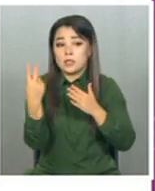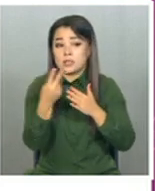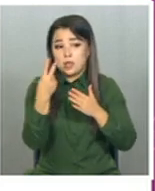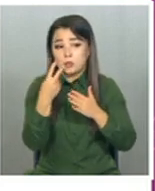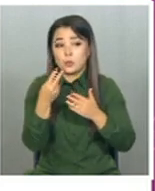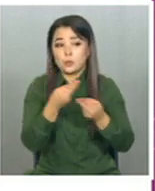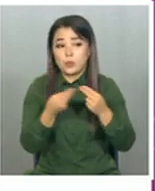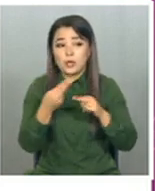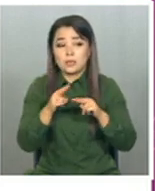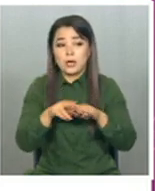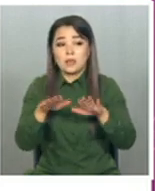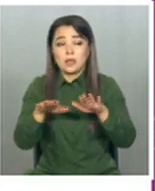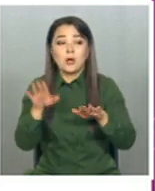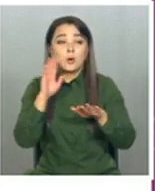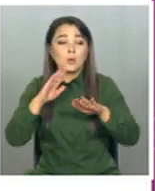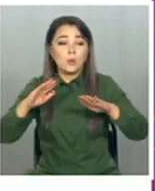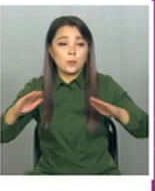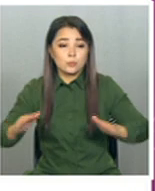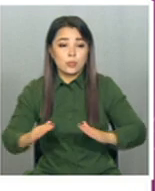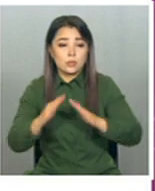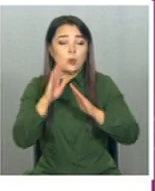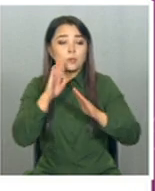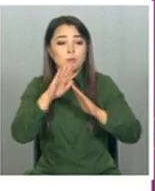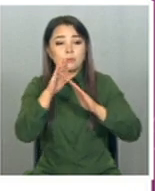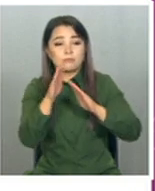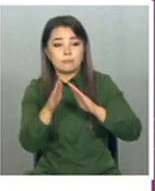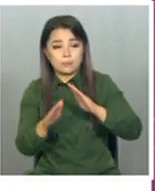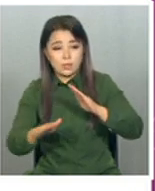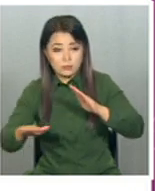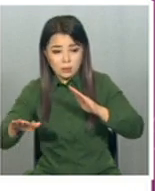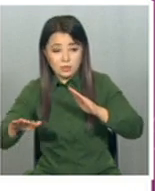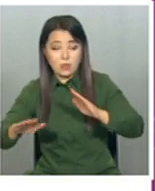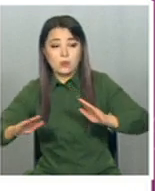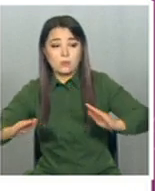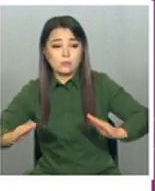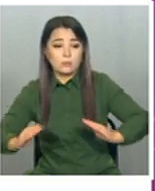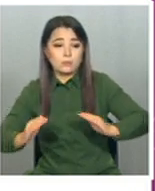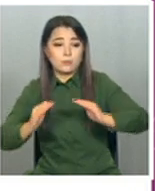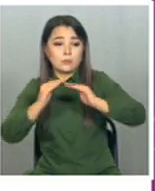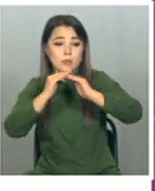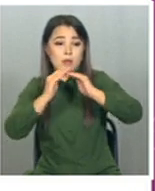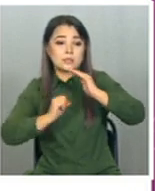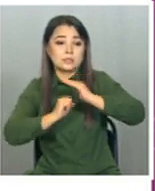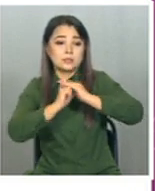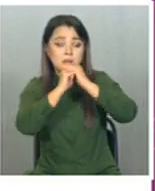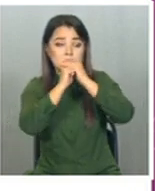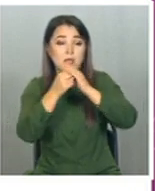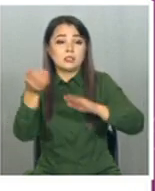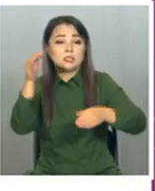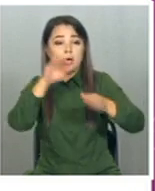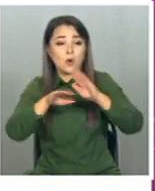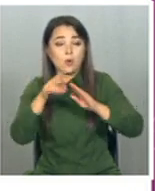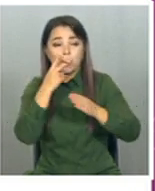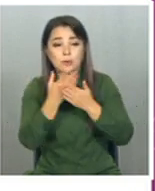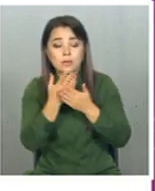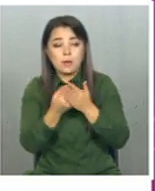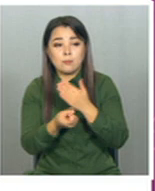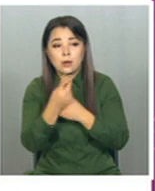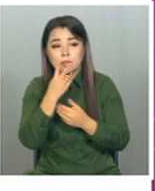сол жердегі су ығысып, оның орнына, балар, тау жоталар пайда бола